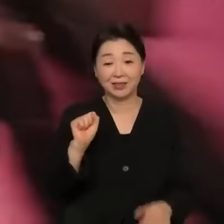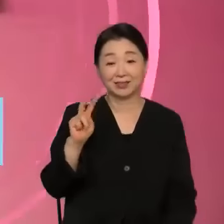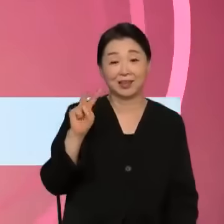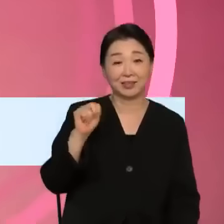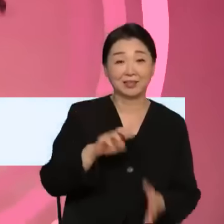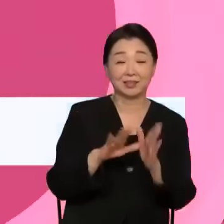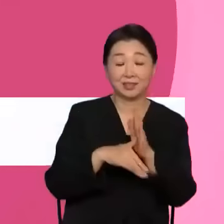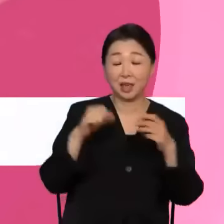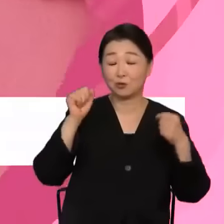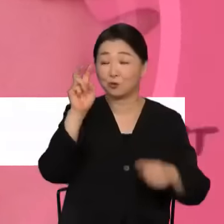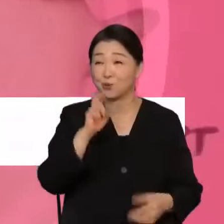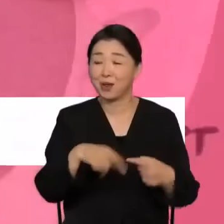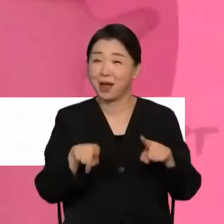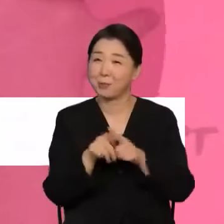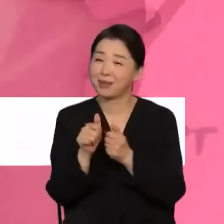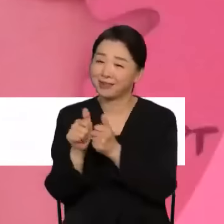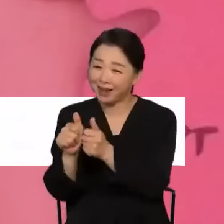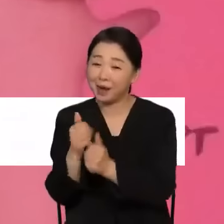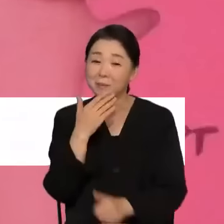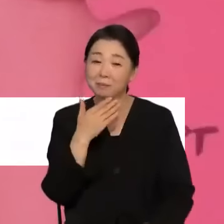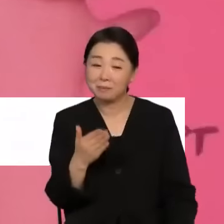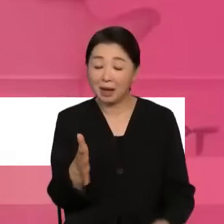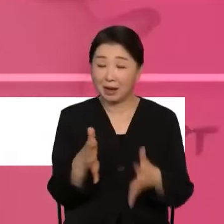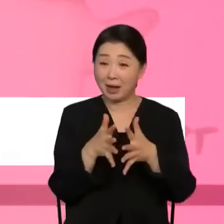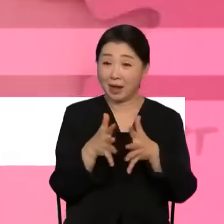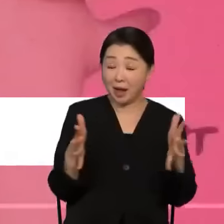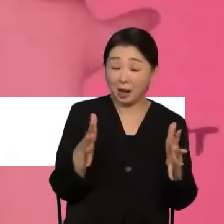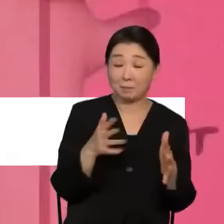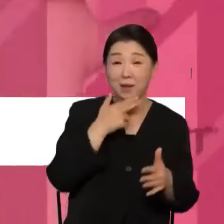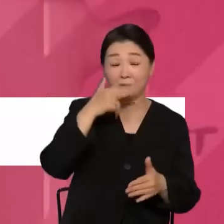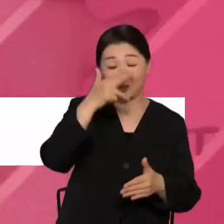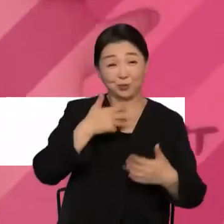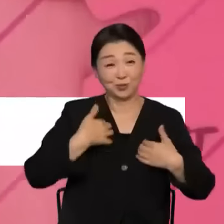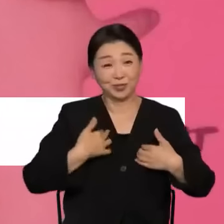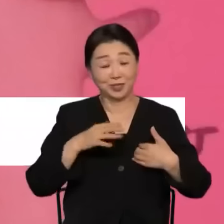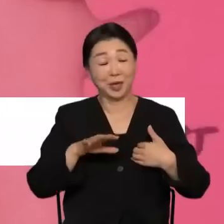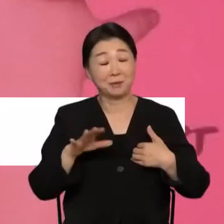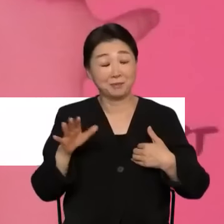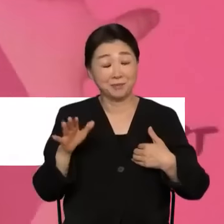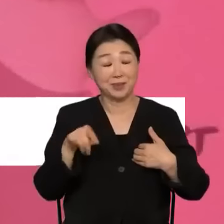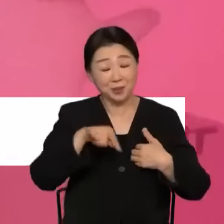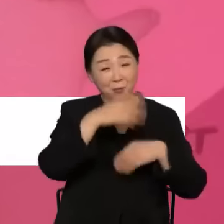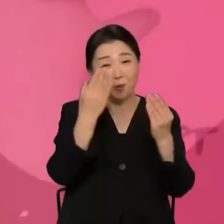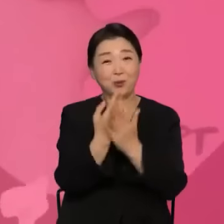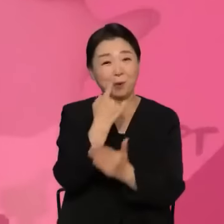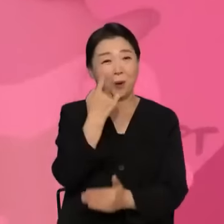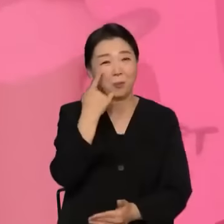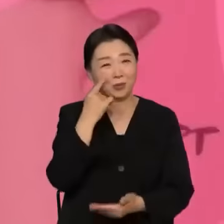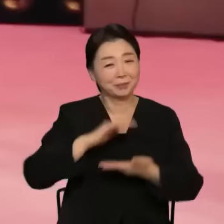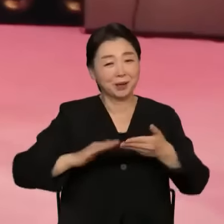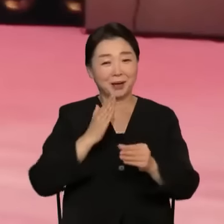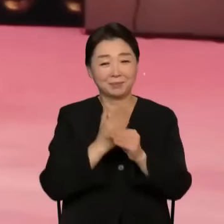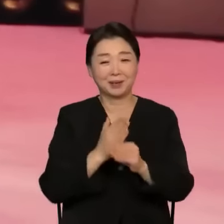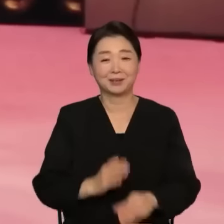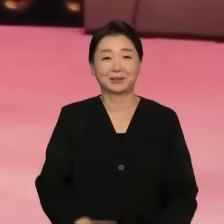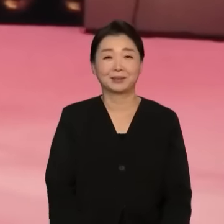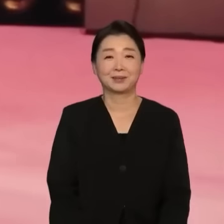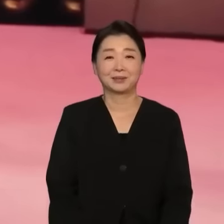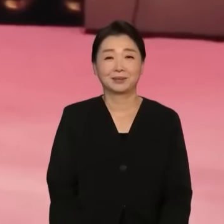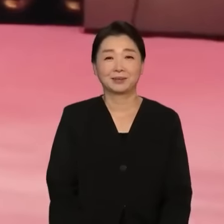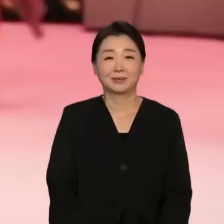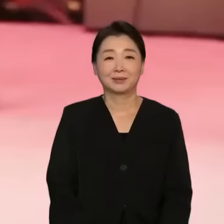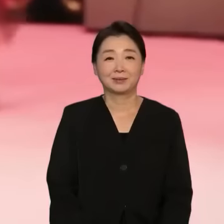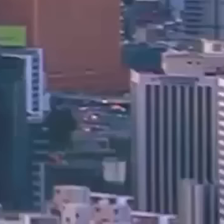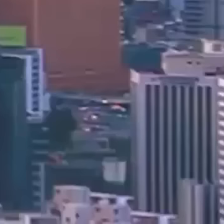소셜미디어에선 춤과 노래를 따라하는 것은 물론 아파트 술 게임까지 배우자는 챌린지 열풍도 일고 있습니다. JTBC